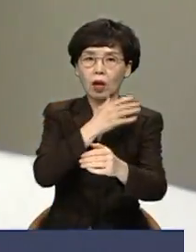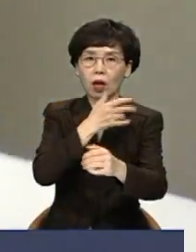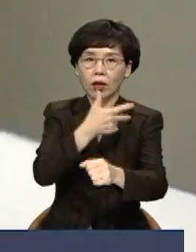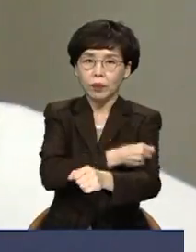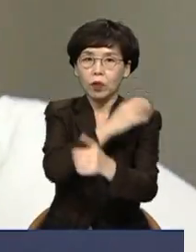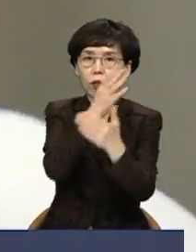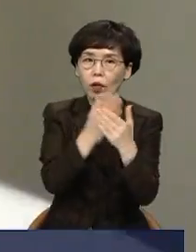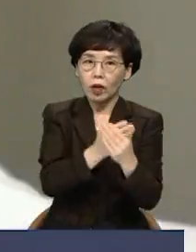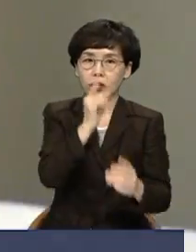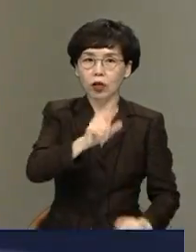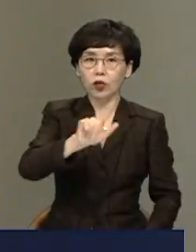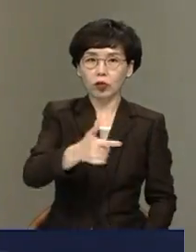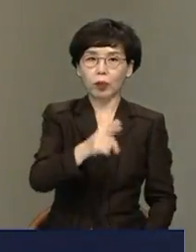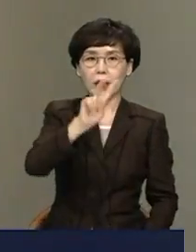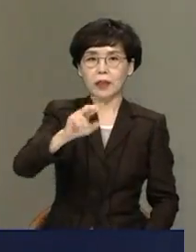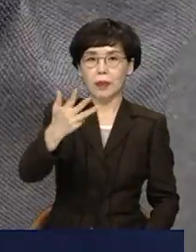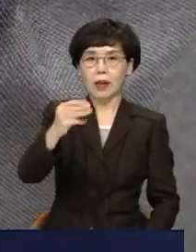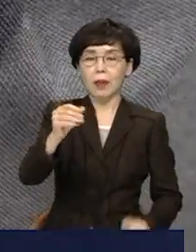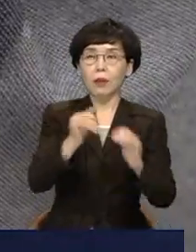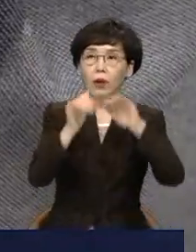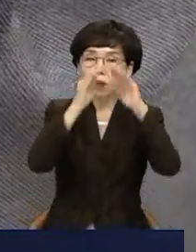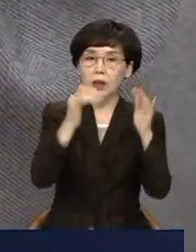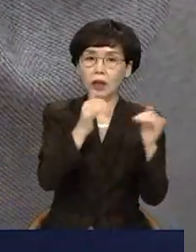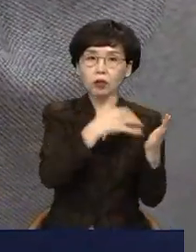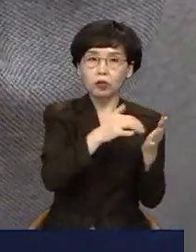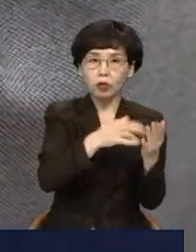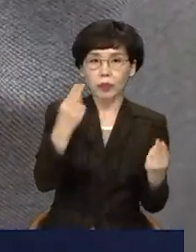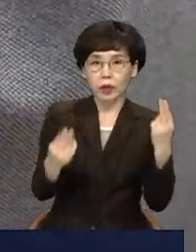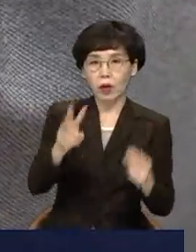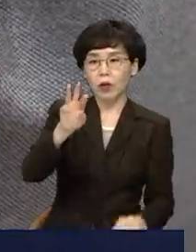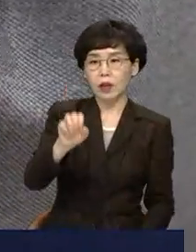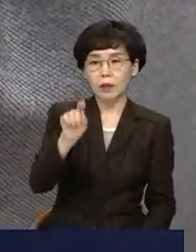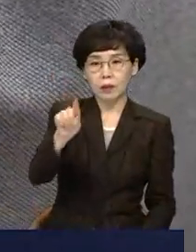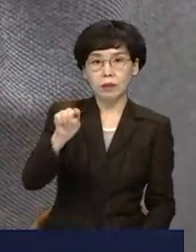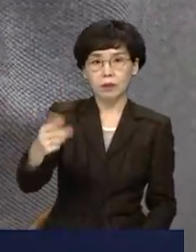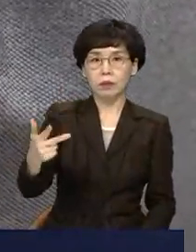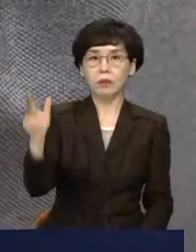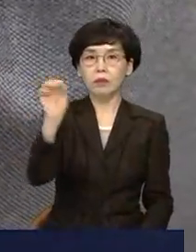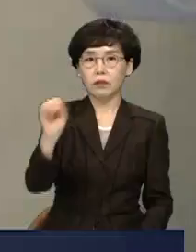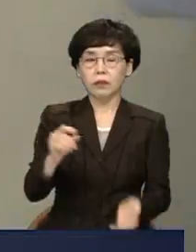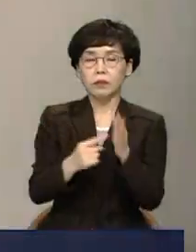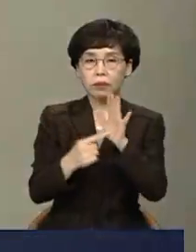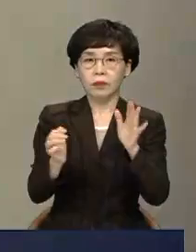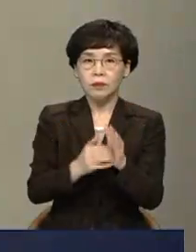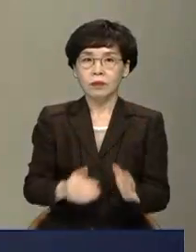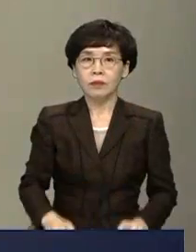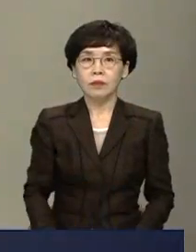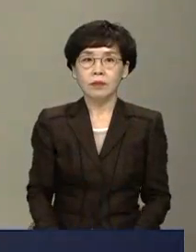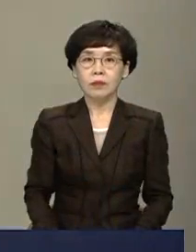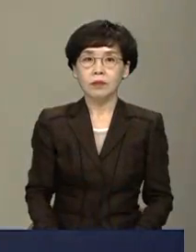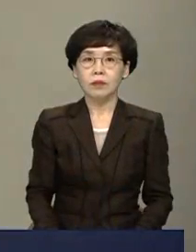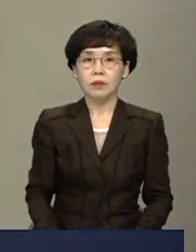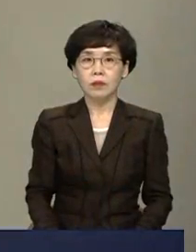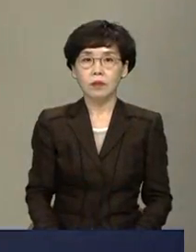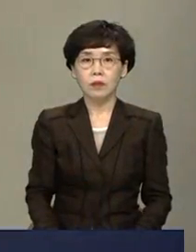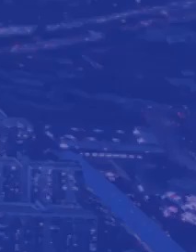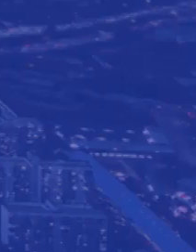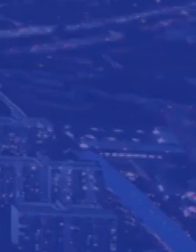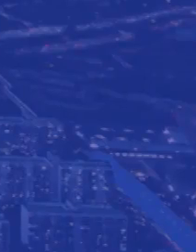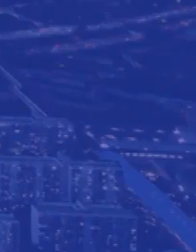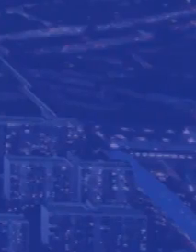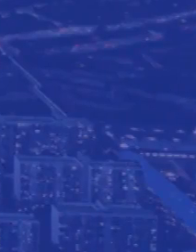건 1628 만여 명으로 전체 인구 대비 31.7% 수준이라고 밝혔습니다 sbs 완성입니다